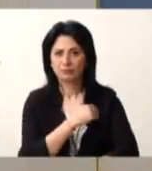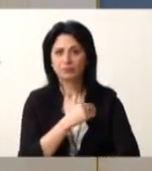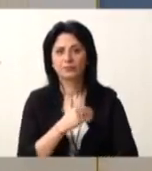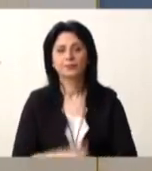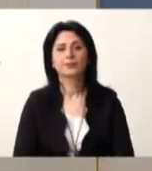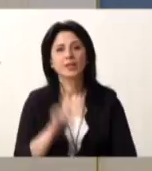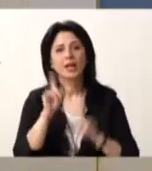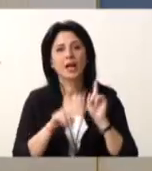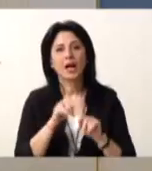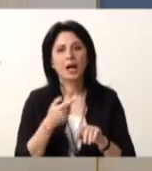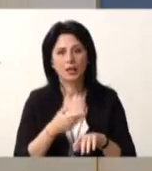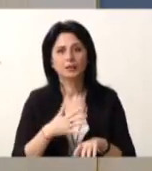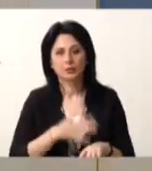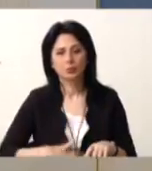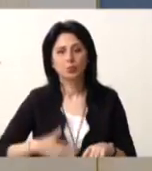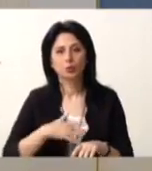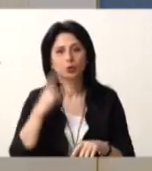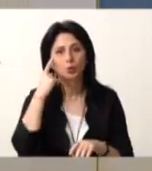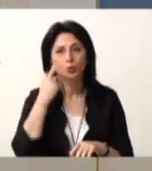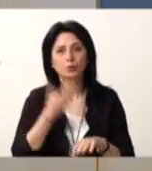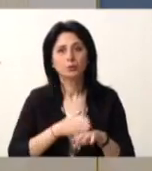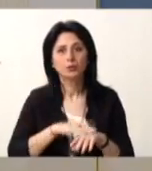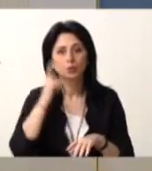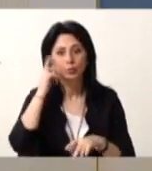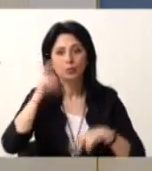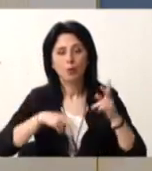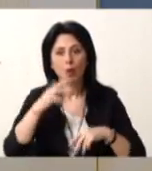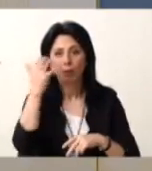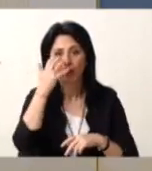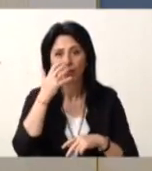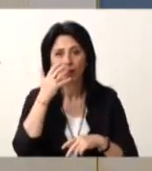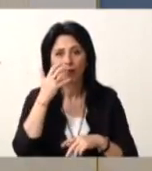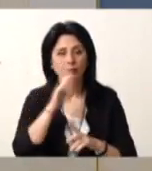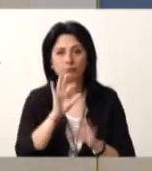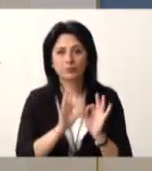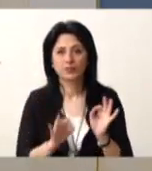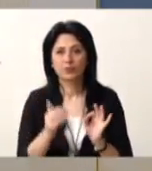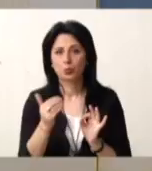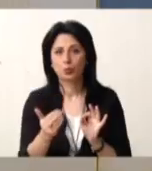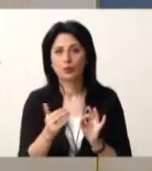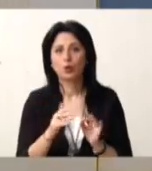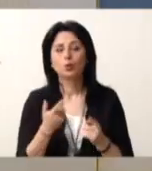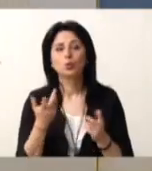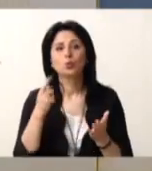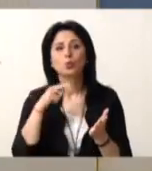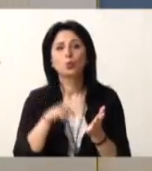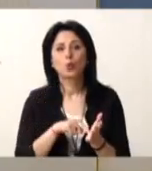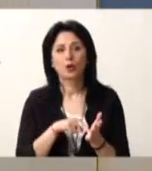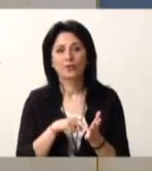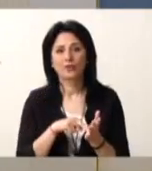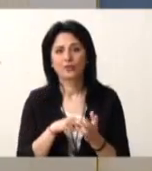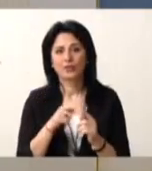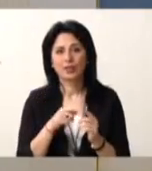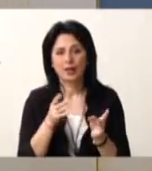რეაქცია, ხანდახან წვავე მუცელიც გონიათ და ქირურგიულ პრობლემათაც აღიქმება და რიგ შემთხვევებში თუ მოხდა ის